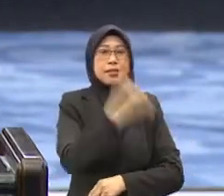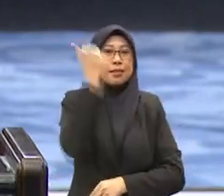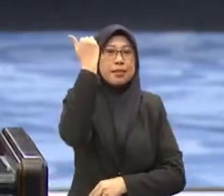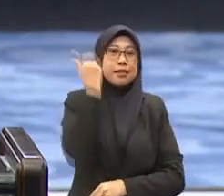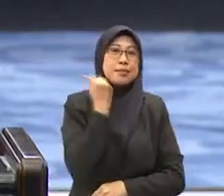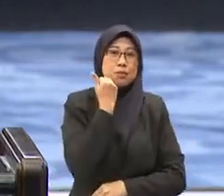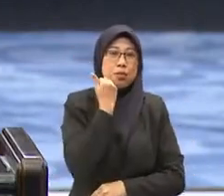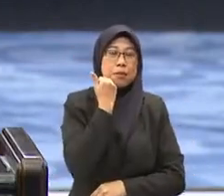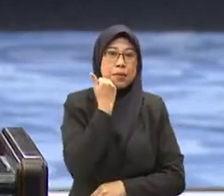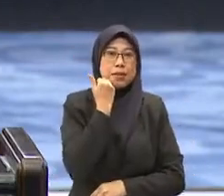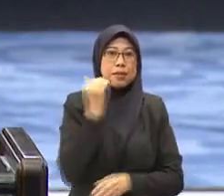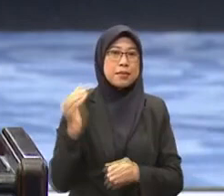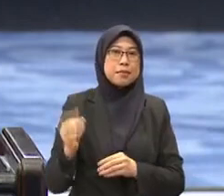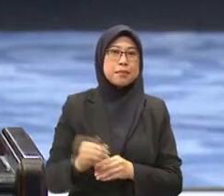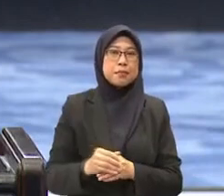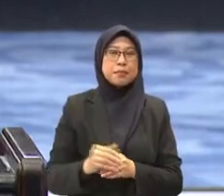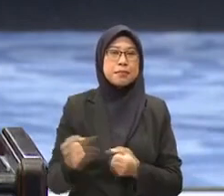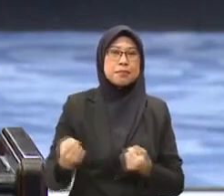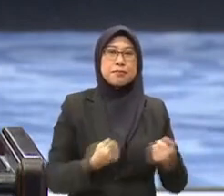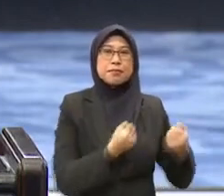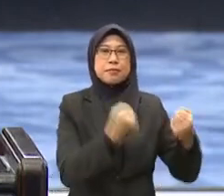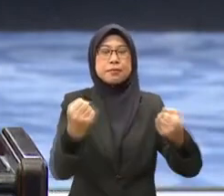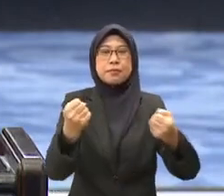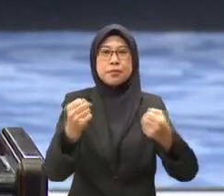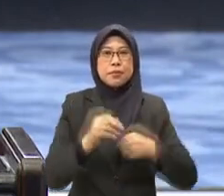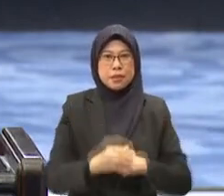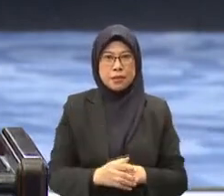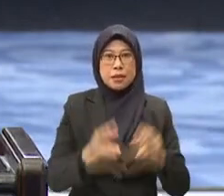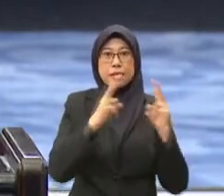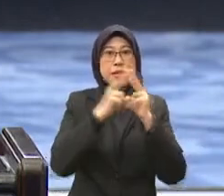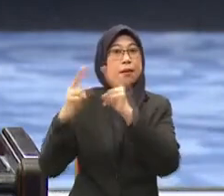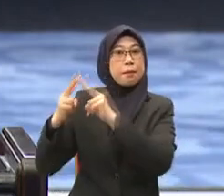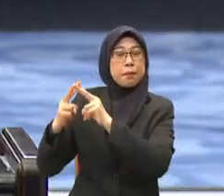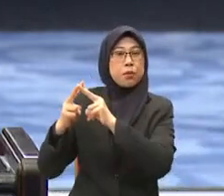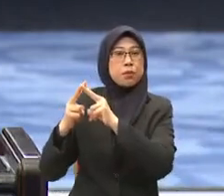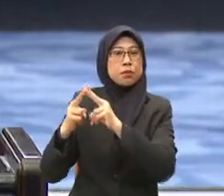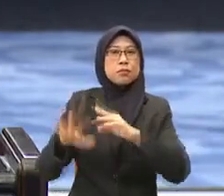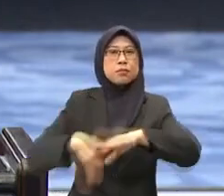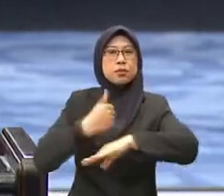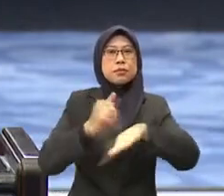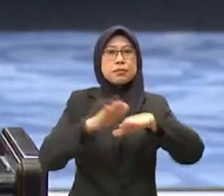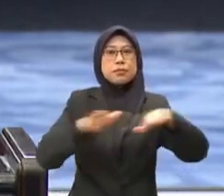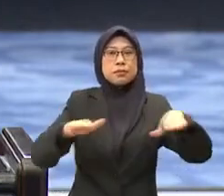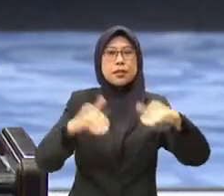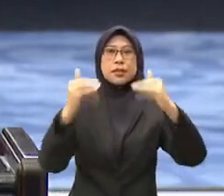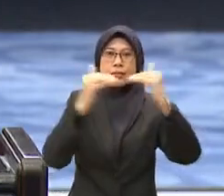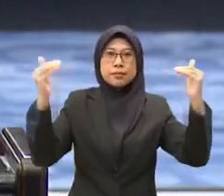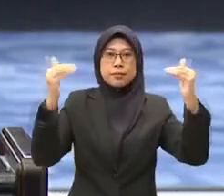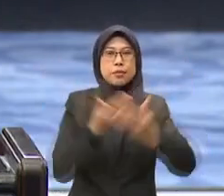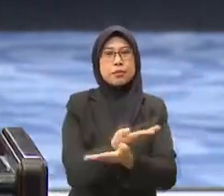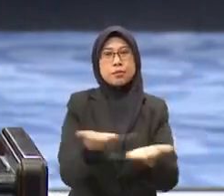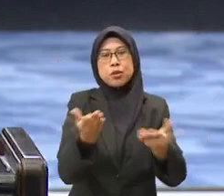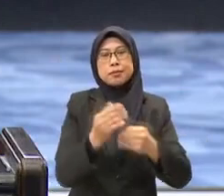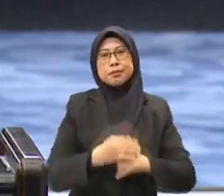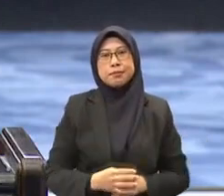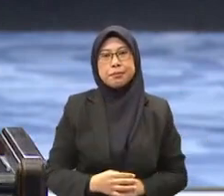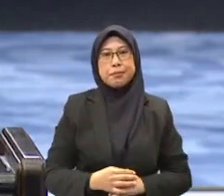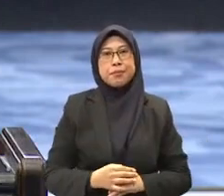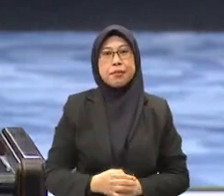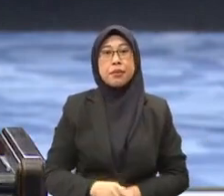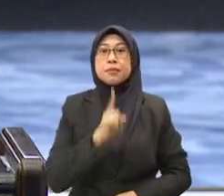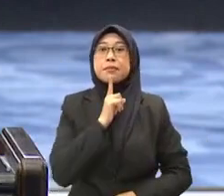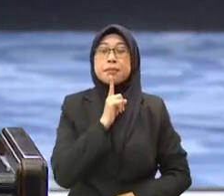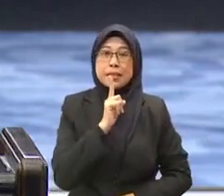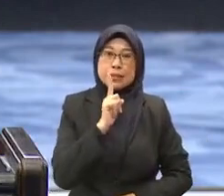kawasan pendalaman atas prinsip dengan izin mewujudkan platform Justice on Wheels ini bagi